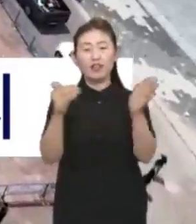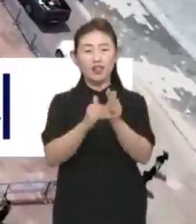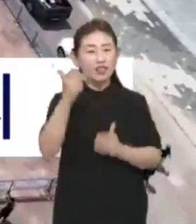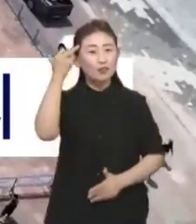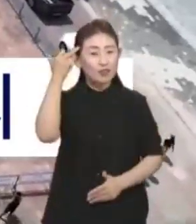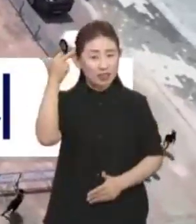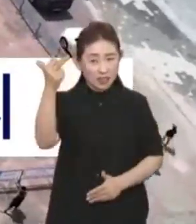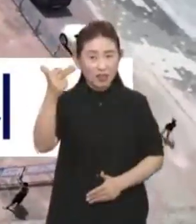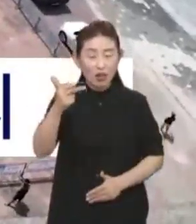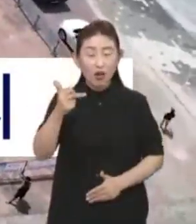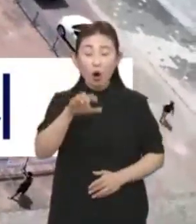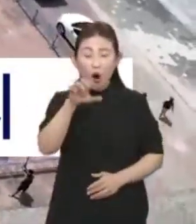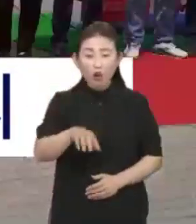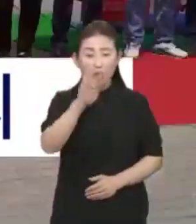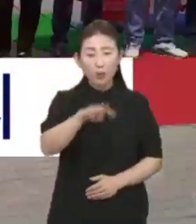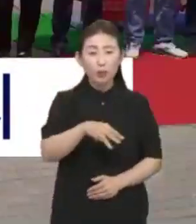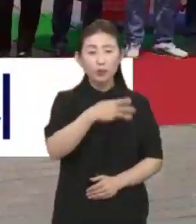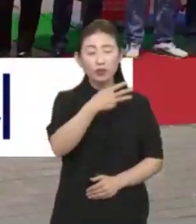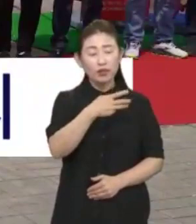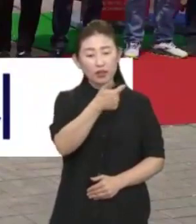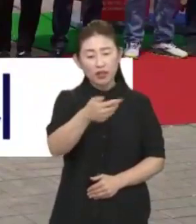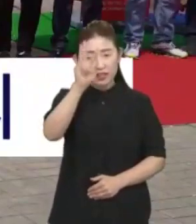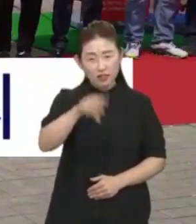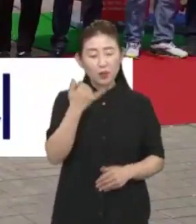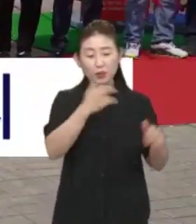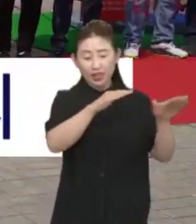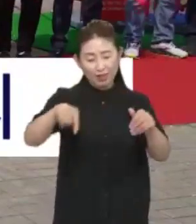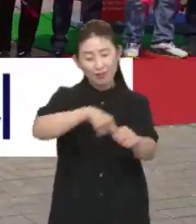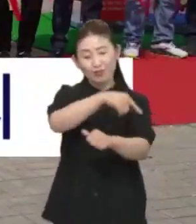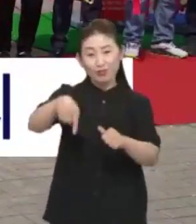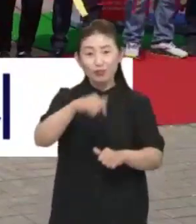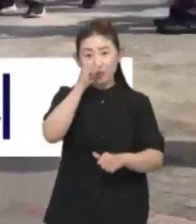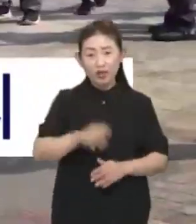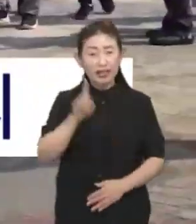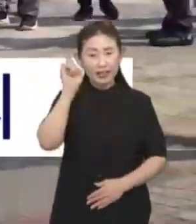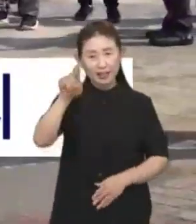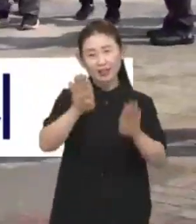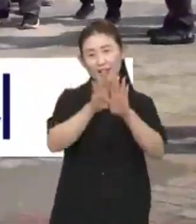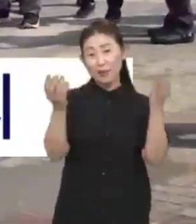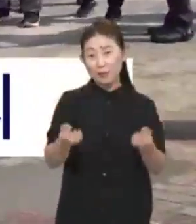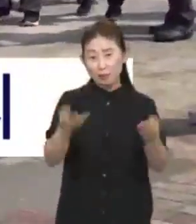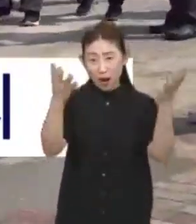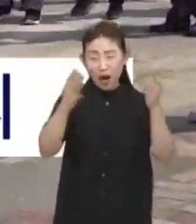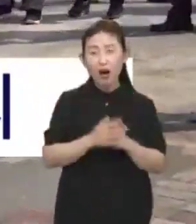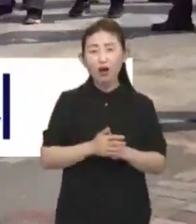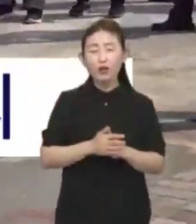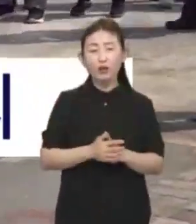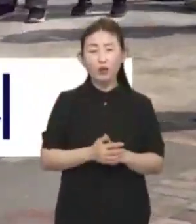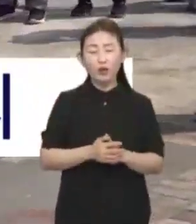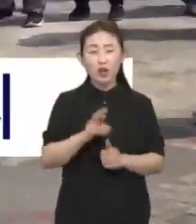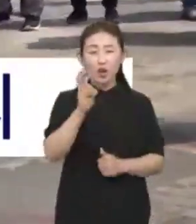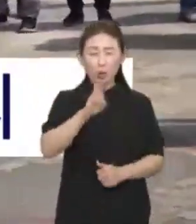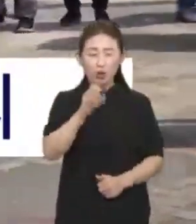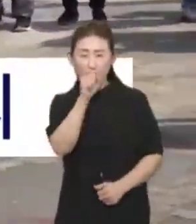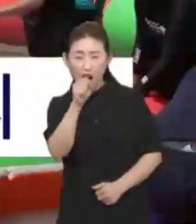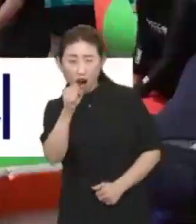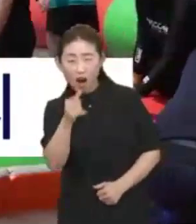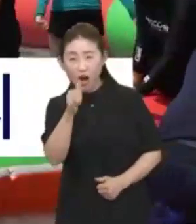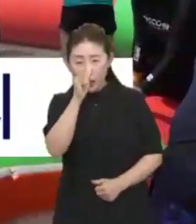17일 동안 보령 대천해수욕장 일원에서 이어집니다. 내일은 개막식과 함께 월드 케이팝 페스티벌이